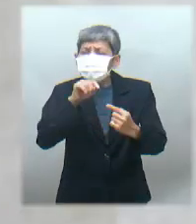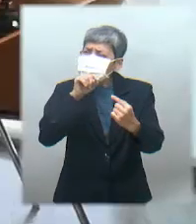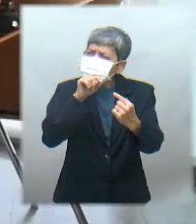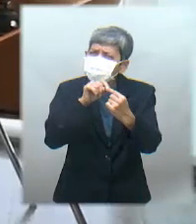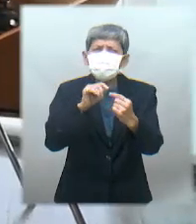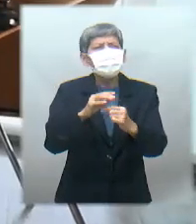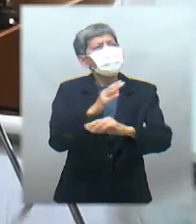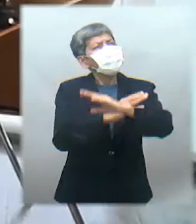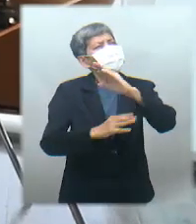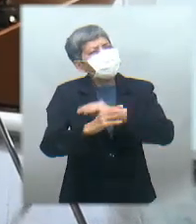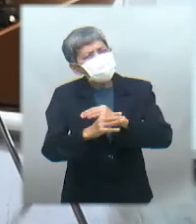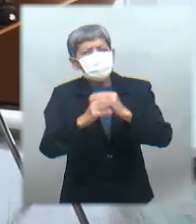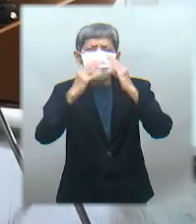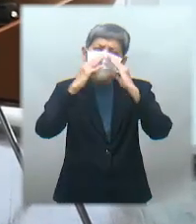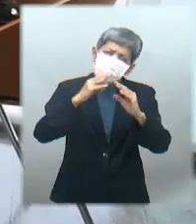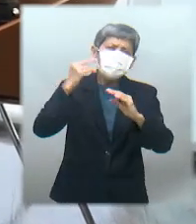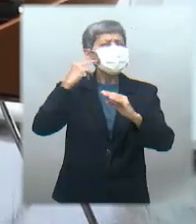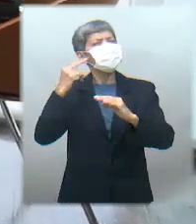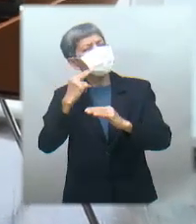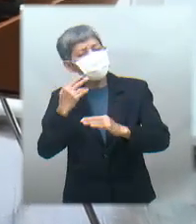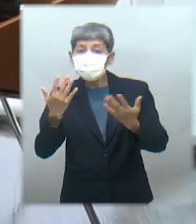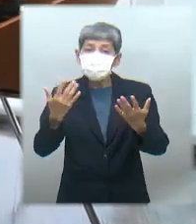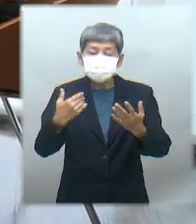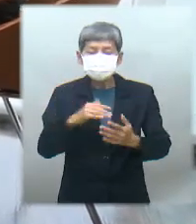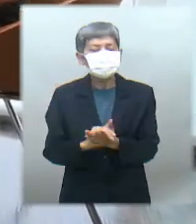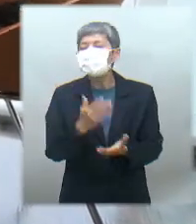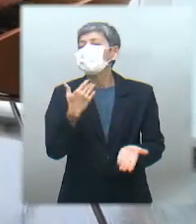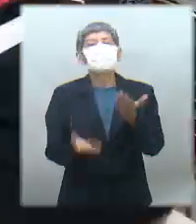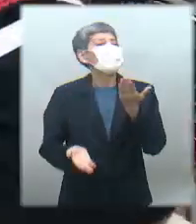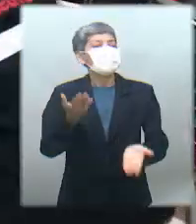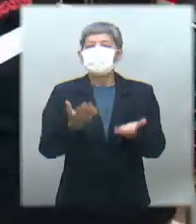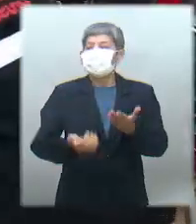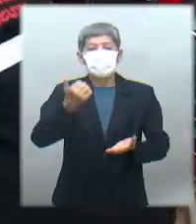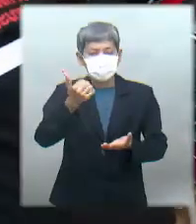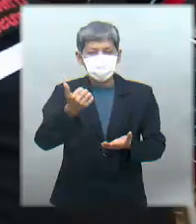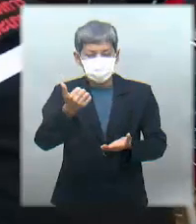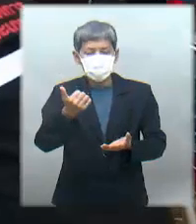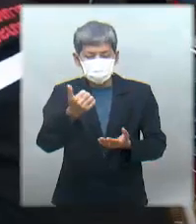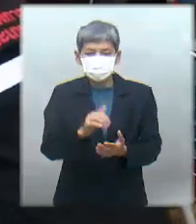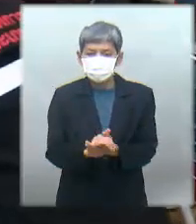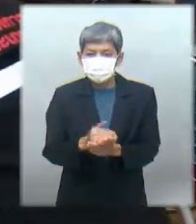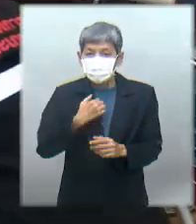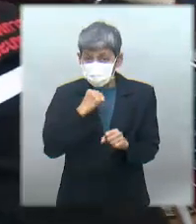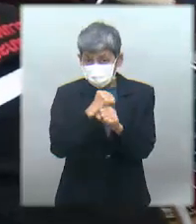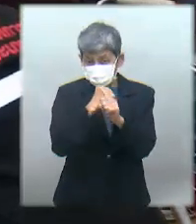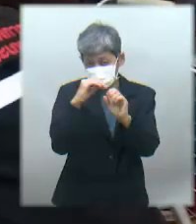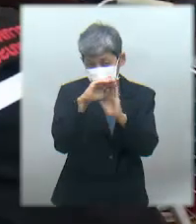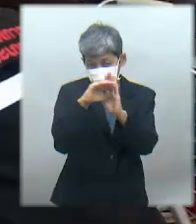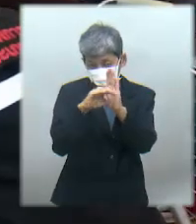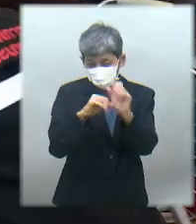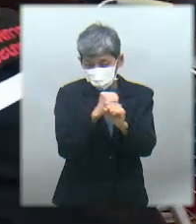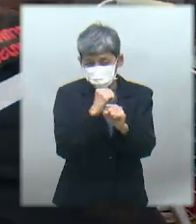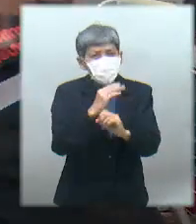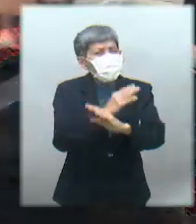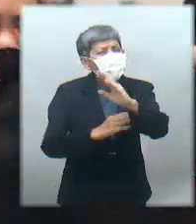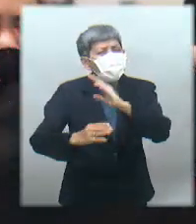จะต้องเป็ความพกประเทศ1 3 4 5 ยัไง suit่ะ จงๆ เราไมได้จกดประเทศนะคะแต่ว่เหมือนกับว่าด้วยเนืองงานอาจจะเหมอน